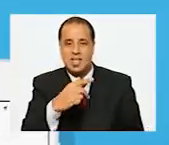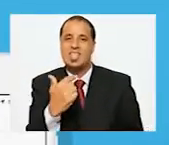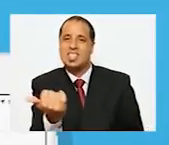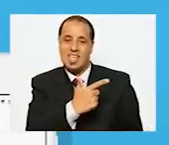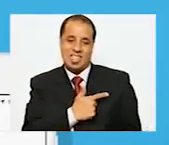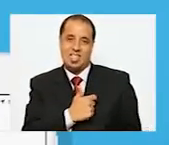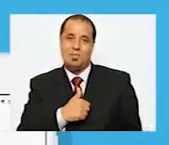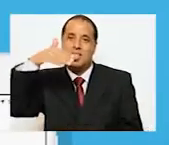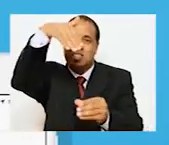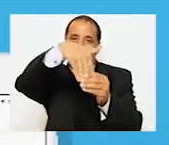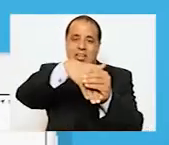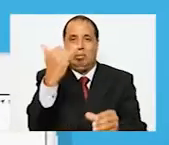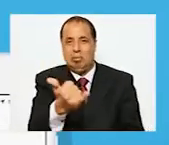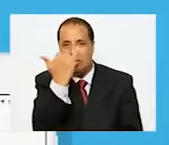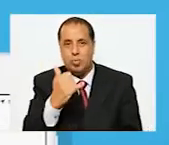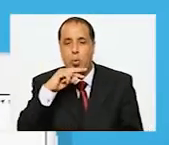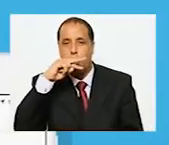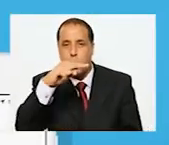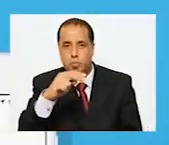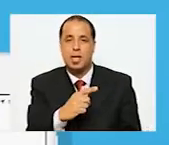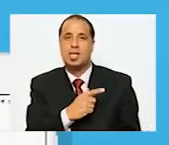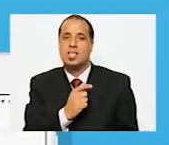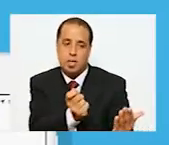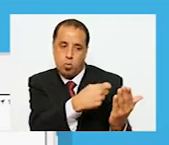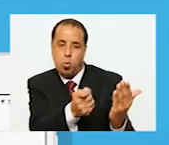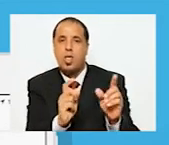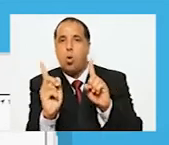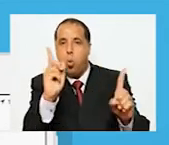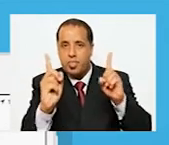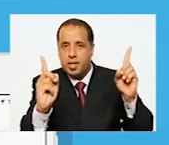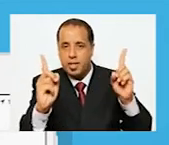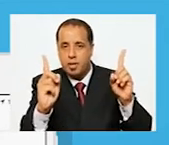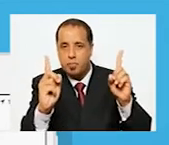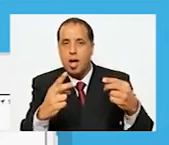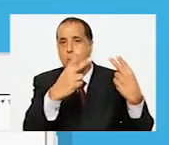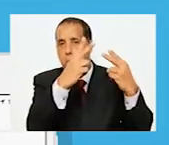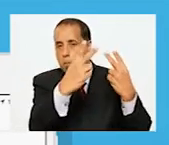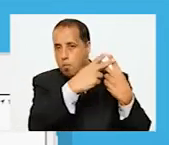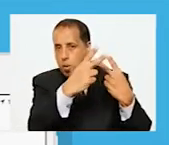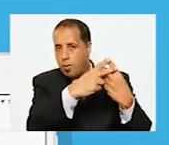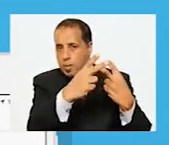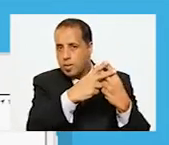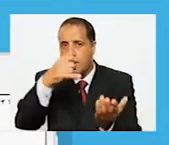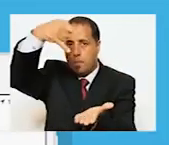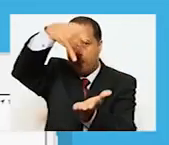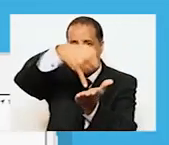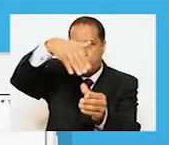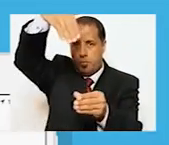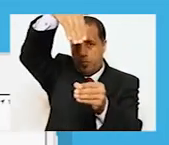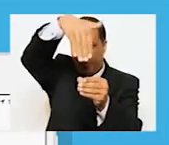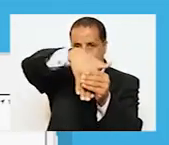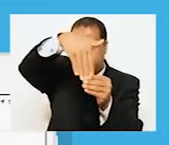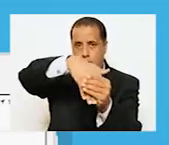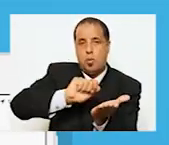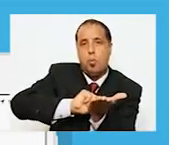والتسجيل أسهل منه ما فيش. مجرد إنك تكتب رقمك الوطني مربع رقم مركز الانتخاب